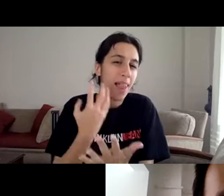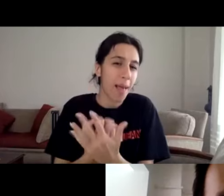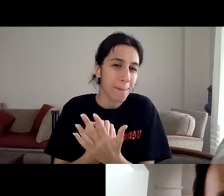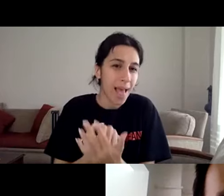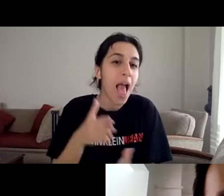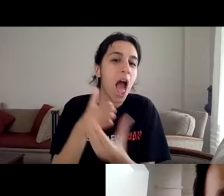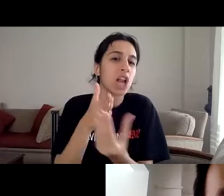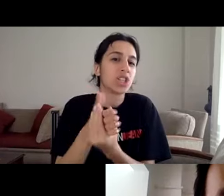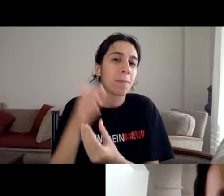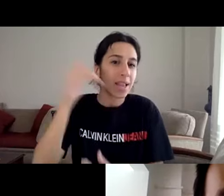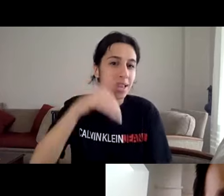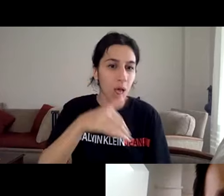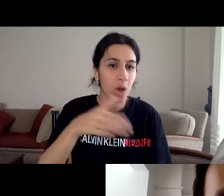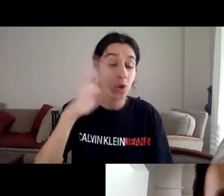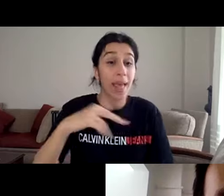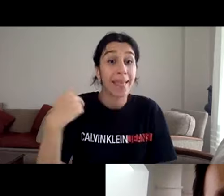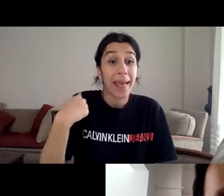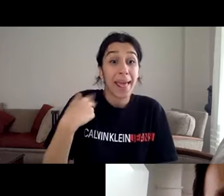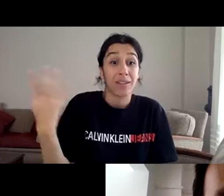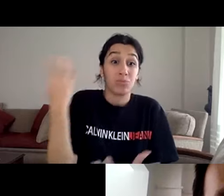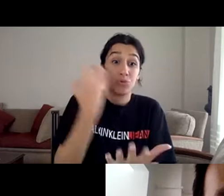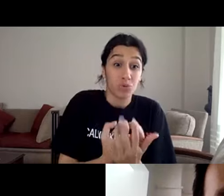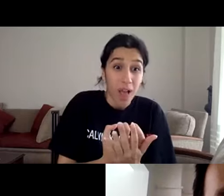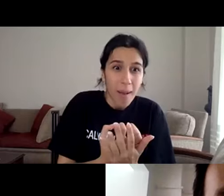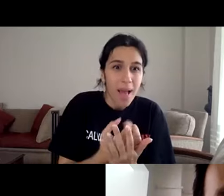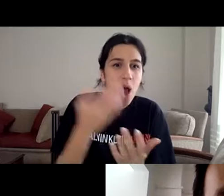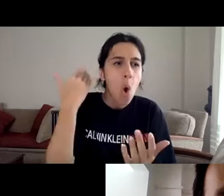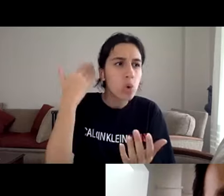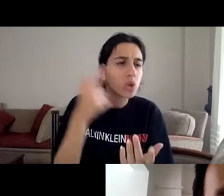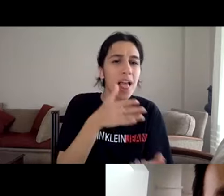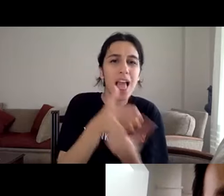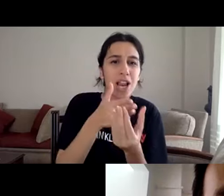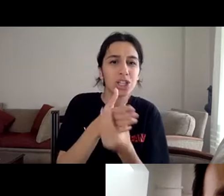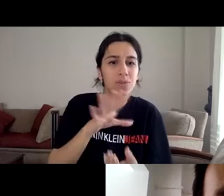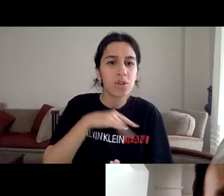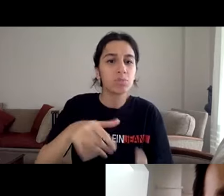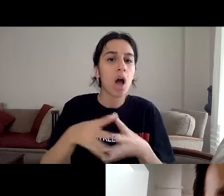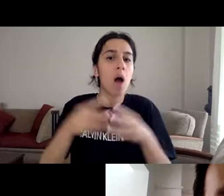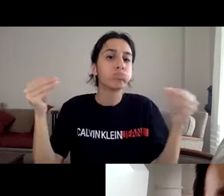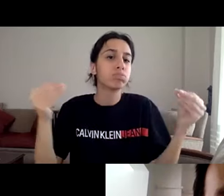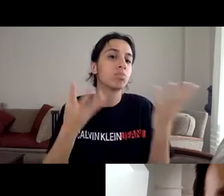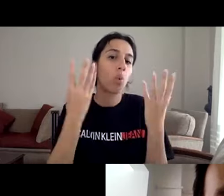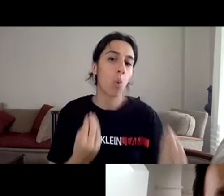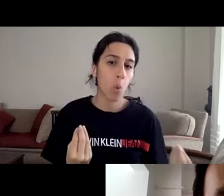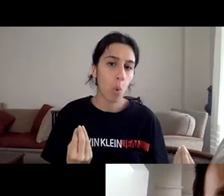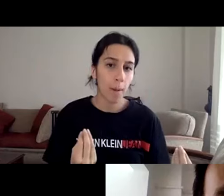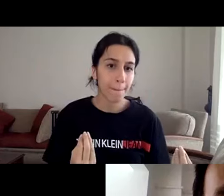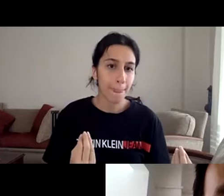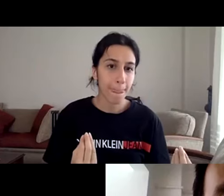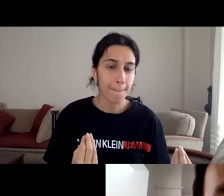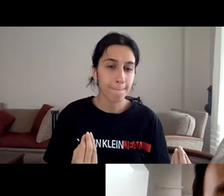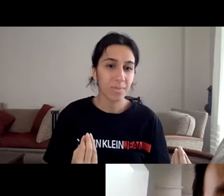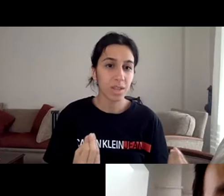geliyor. Sonraki yeni bir versiyon güncellemesinde var olan erişilebilirlik kayboluyor. Yani bir uygulamayın güncellemeyi